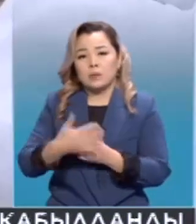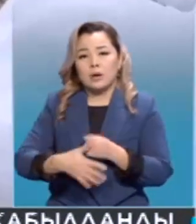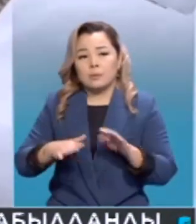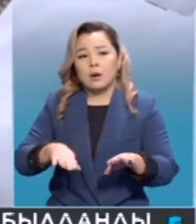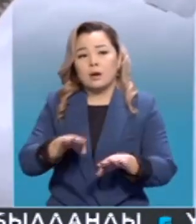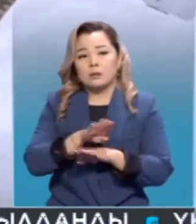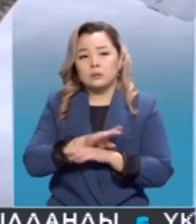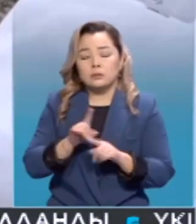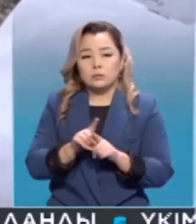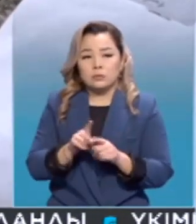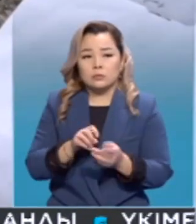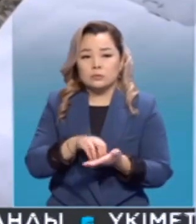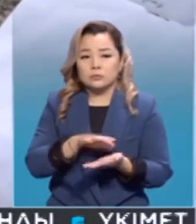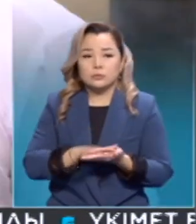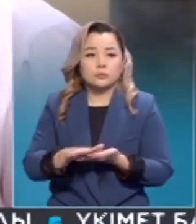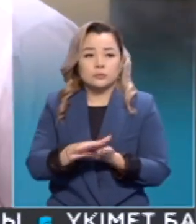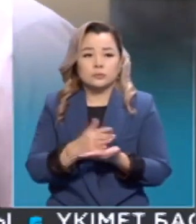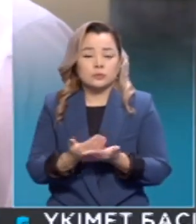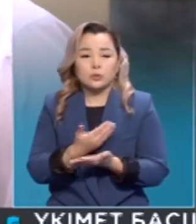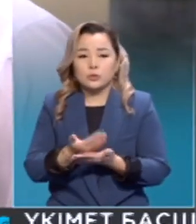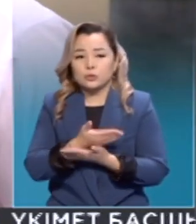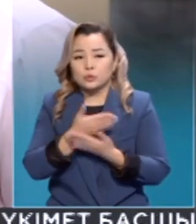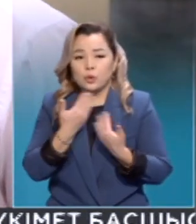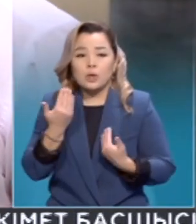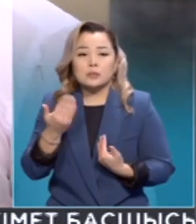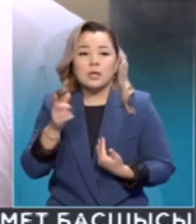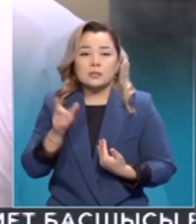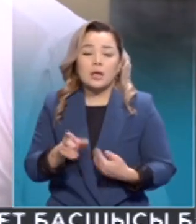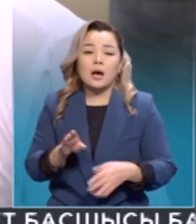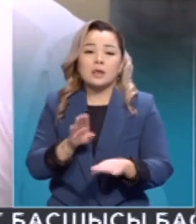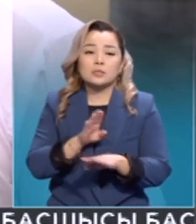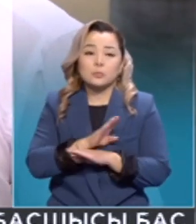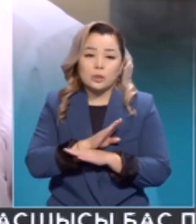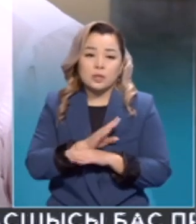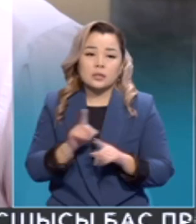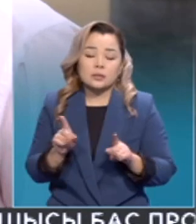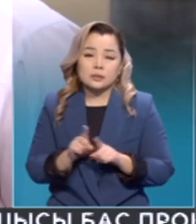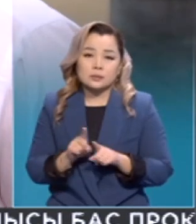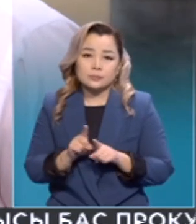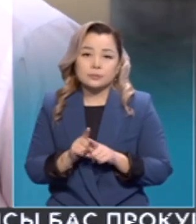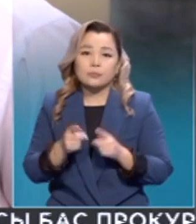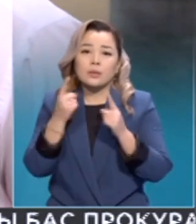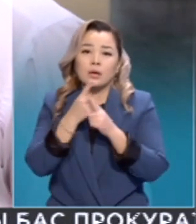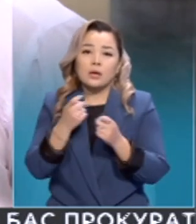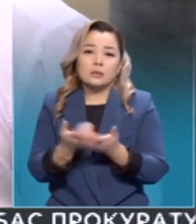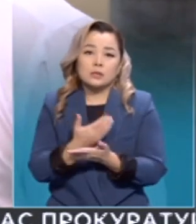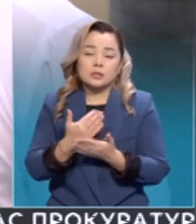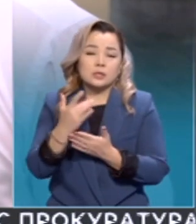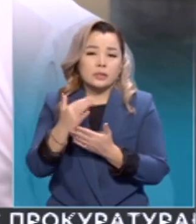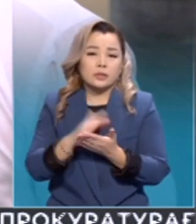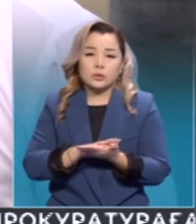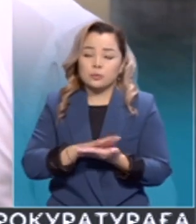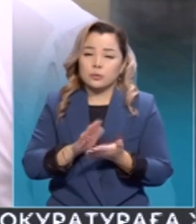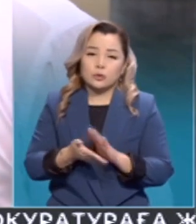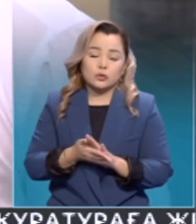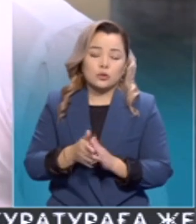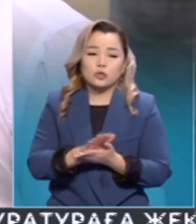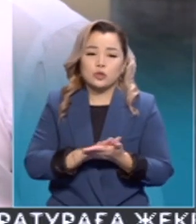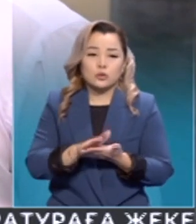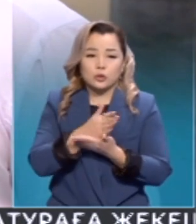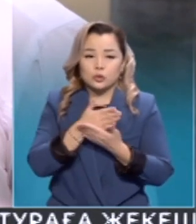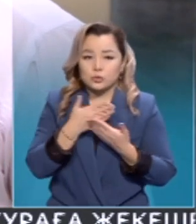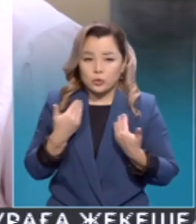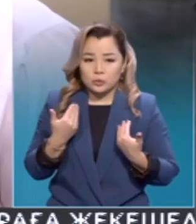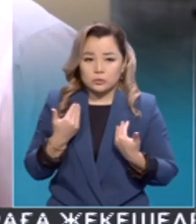қайтыс болғаны туралы дерек тіркелмеген. Бұл кісінің қайтыс болғаны туралы ақпараттық жүйеде тіркелмеген. Енді